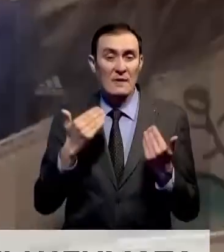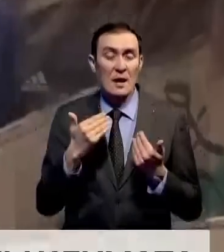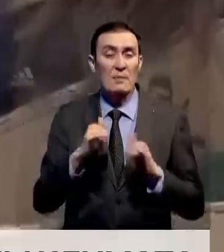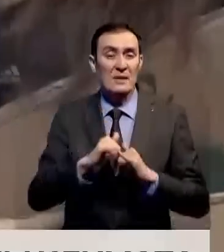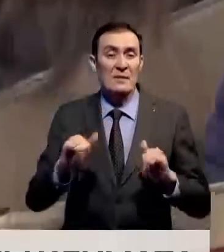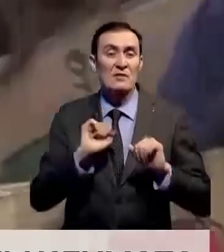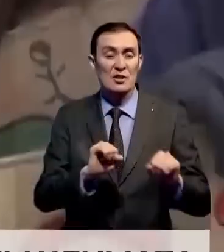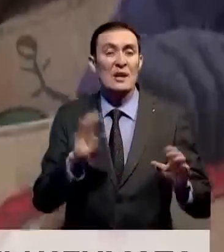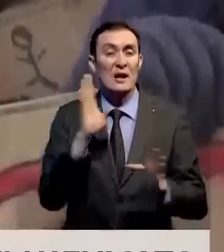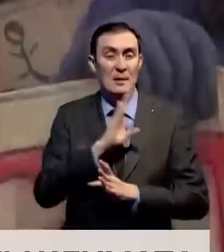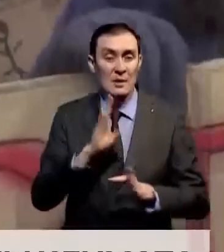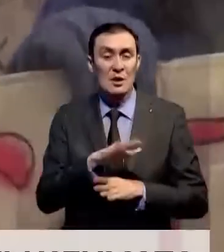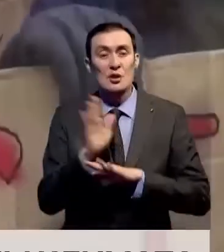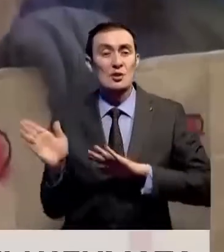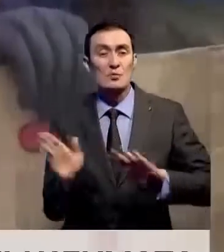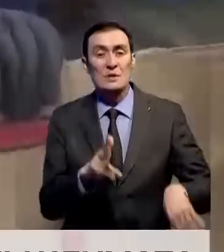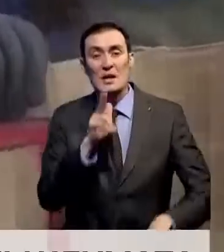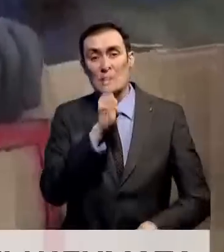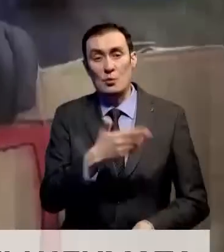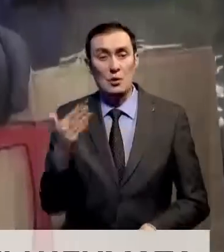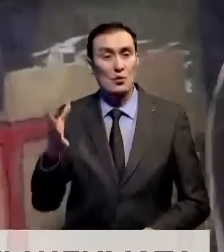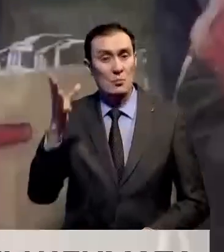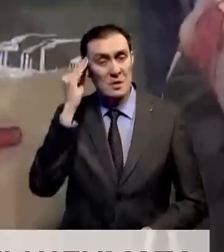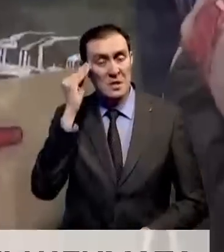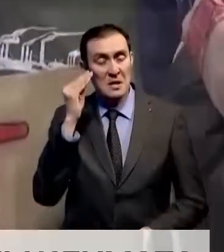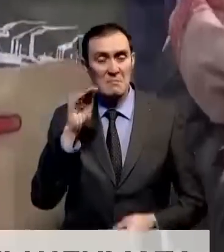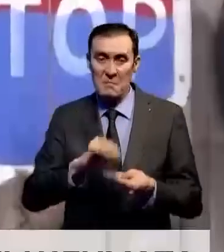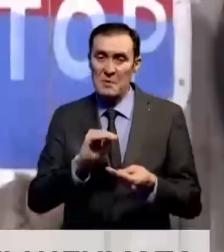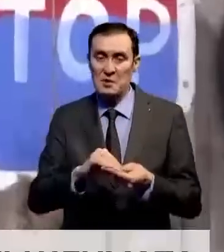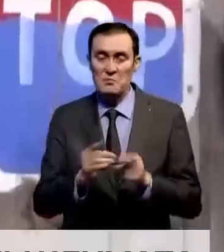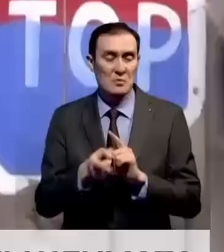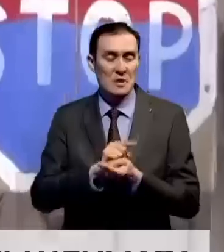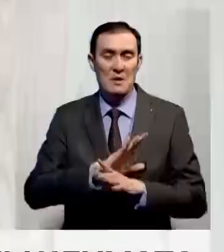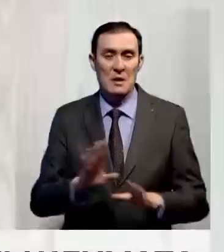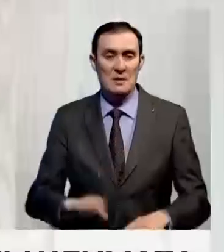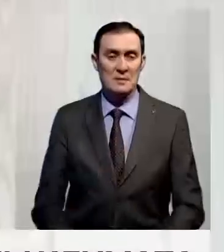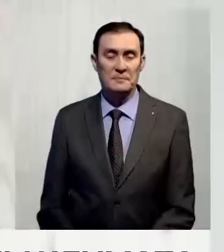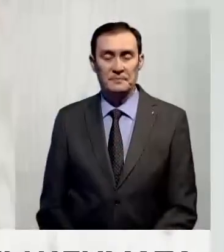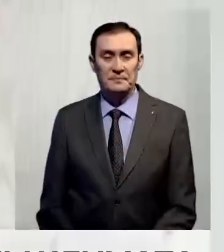прогресса в защите климата. Спустя 3 года ее мнение не изменилось.